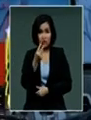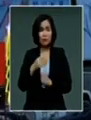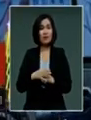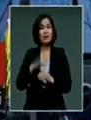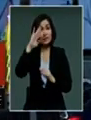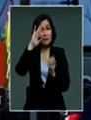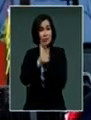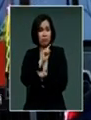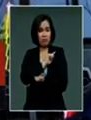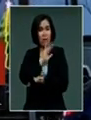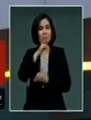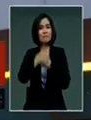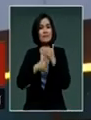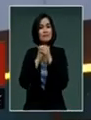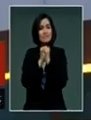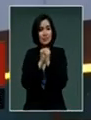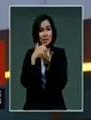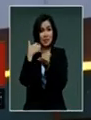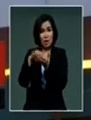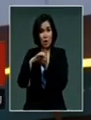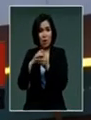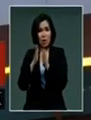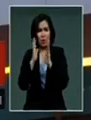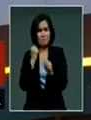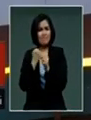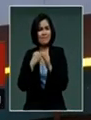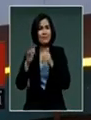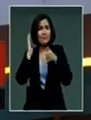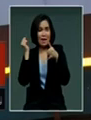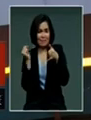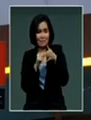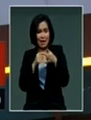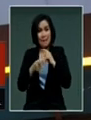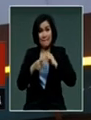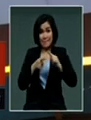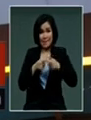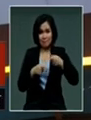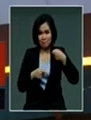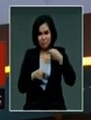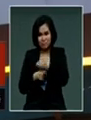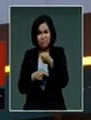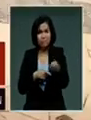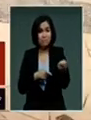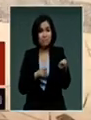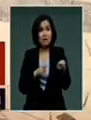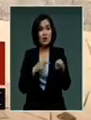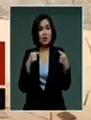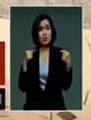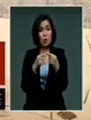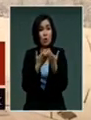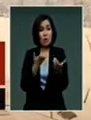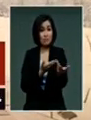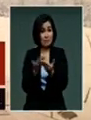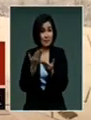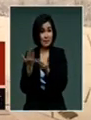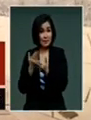นะคะว่าเหตุการณ์คนร้ายที่เป็นชายใช้มีดไล่แทงผู้คนในห้างสรรพสินค้าแห่งหนึ่งในย่านช้อปปิ้งของกรุงปักกิ่ง